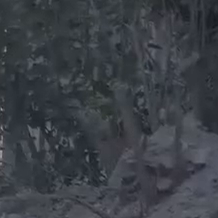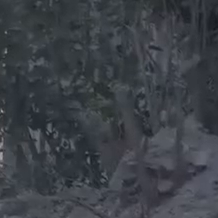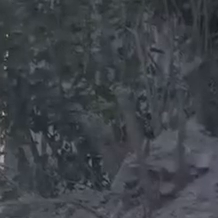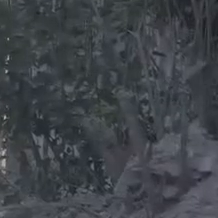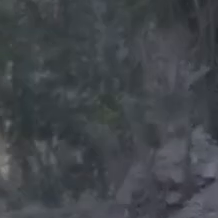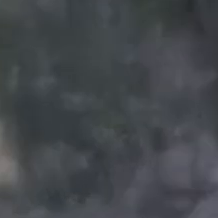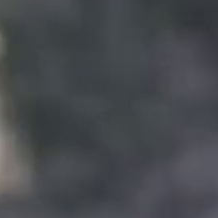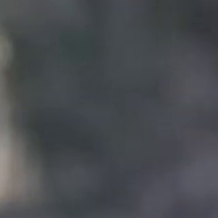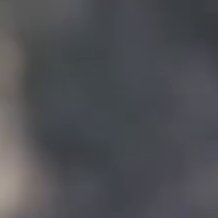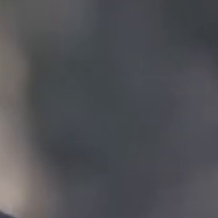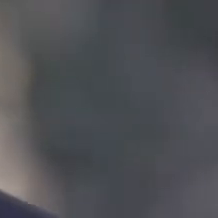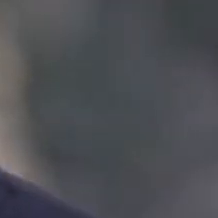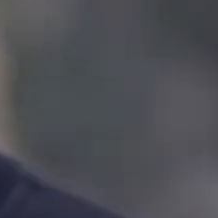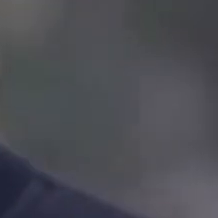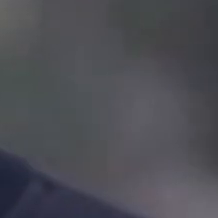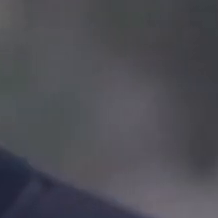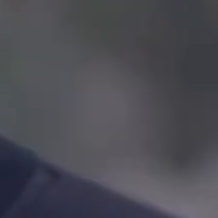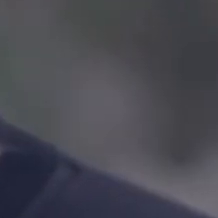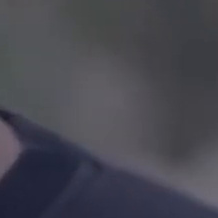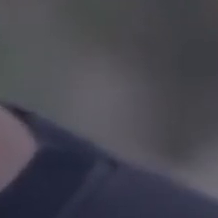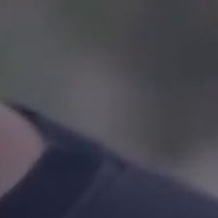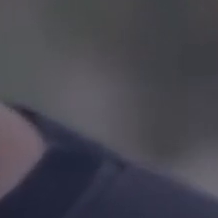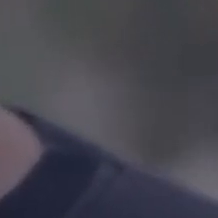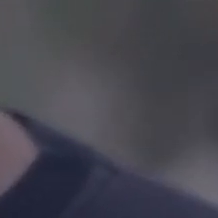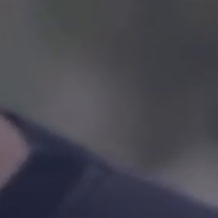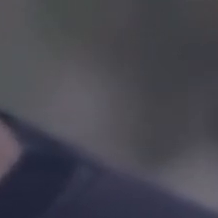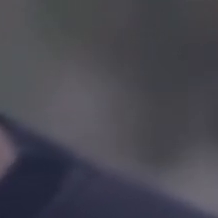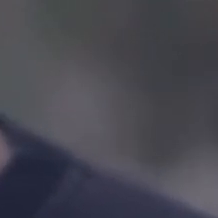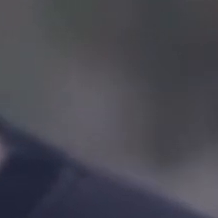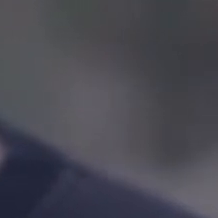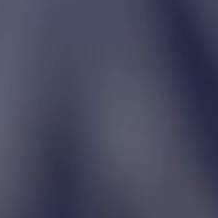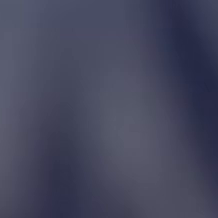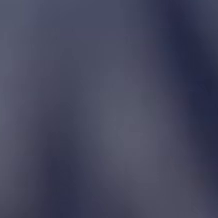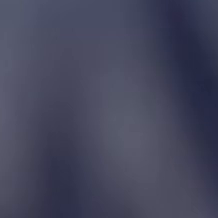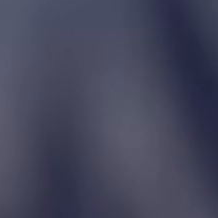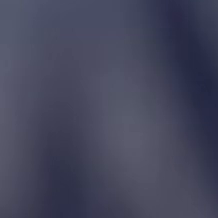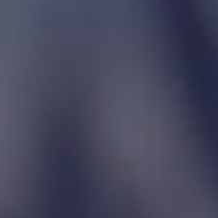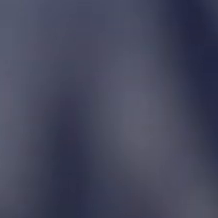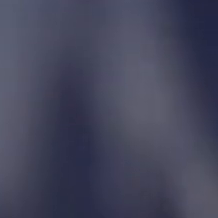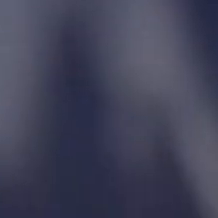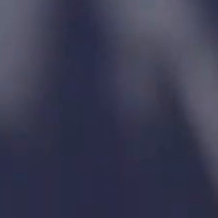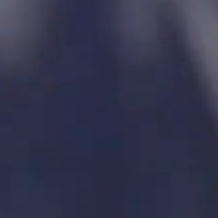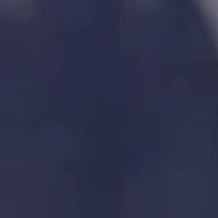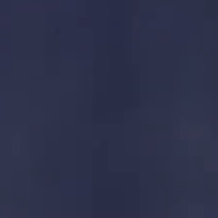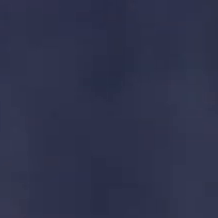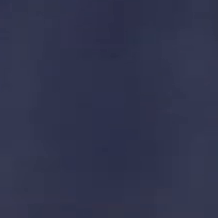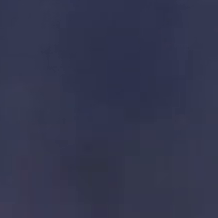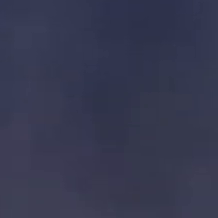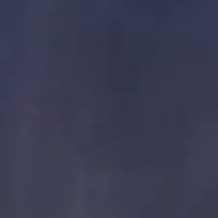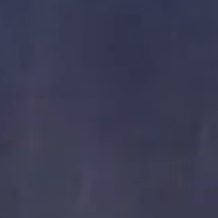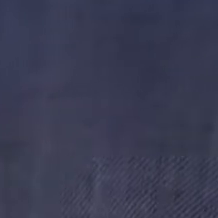هو كان بالنسبة لنا أخ كبير ومعنا دائما، وكان بالنسبة له كل شخص لحاله هو شخص